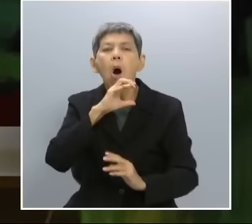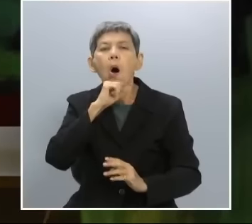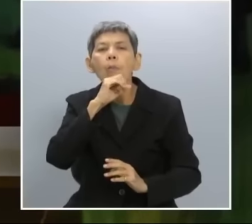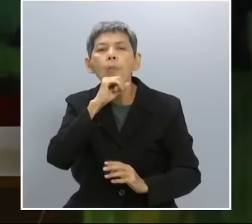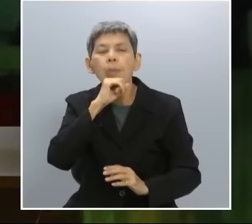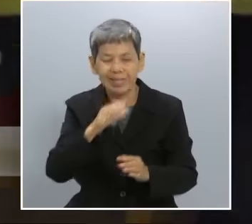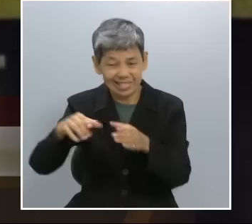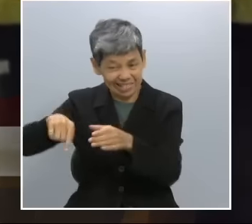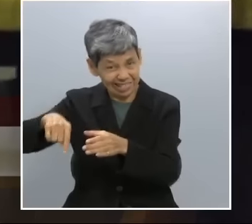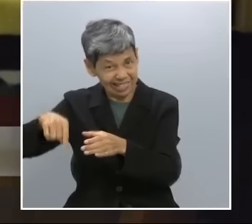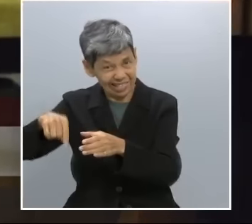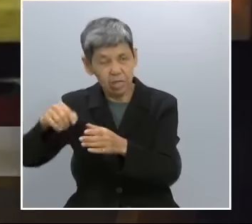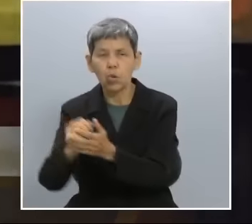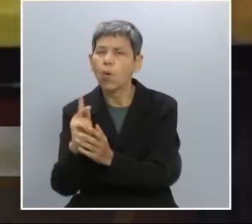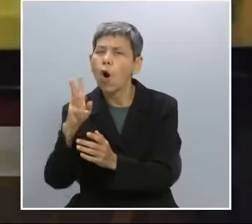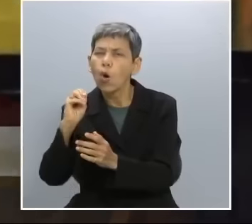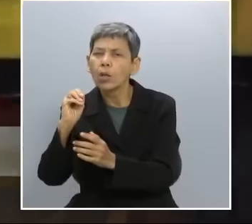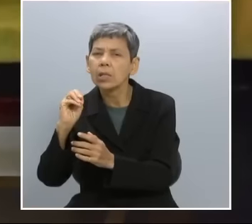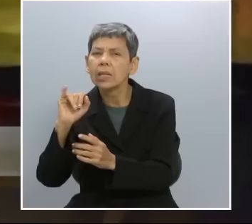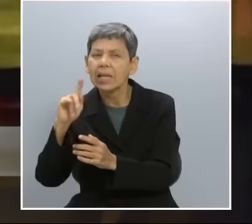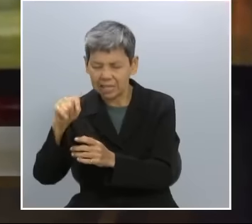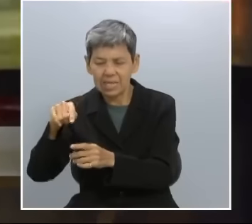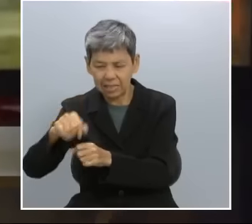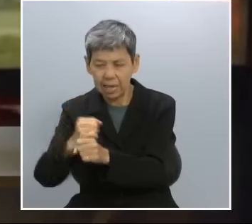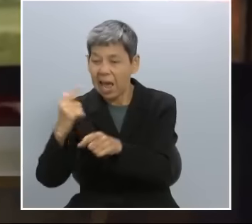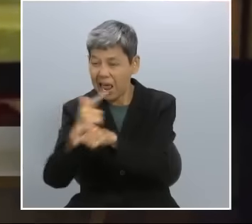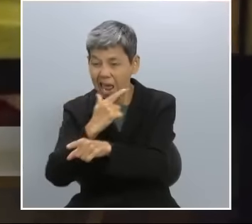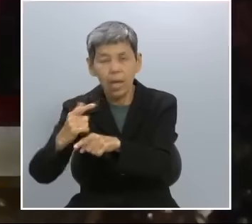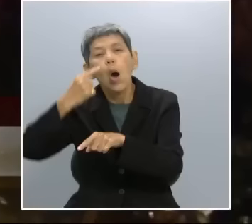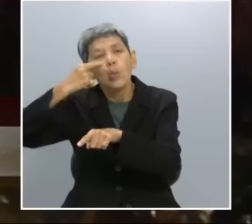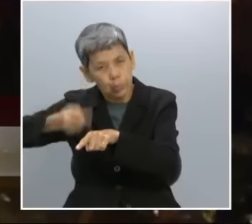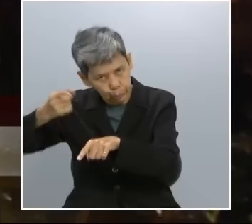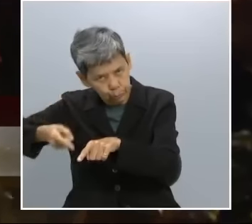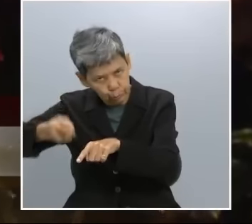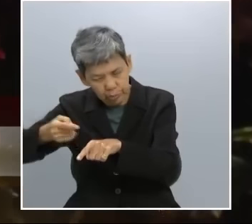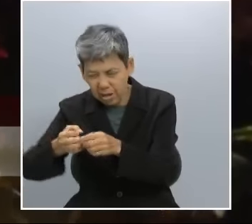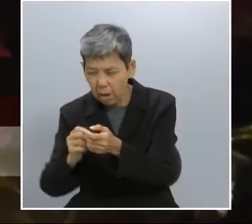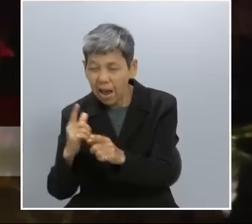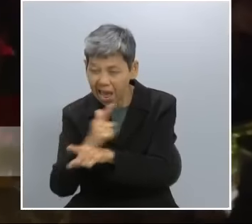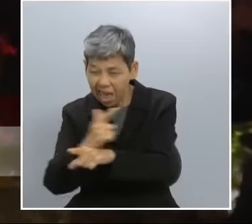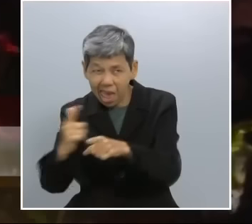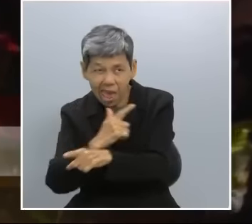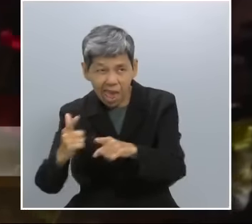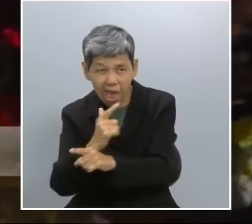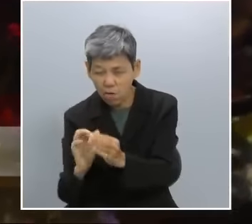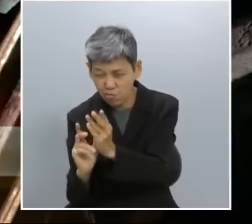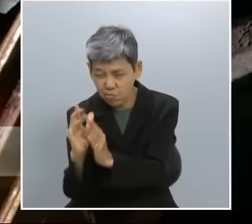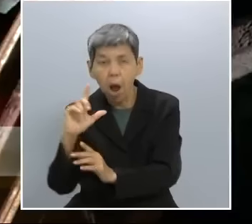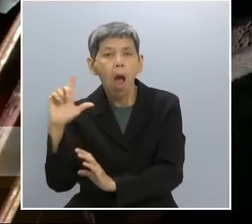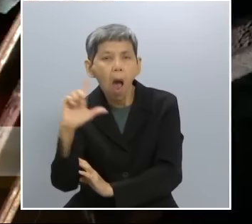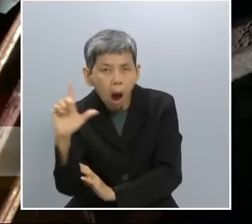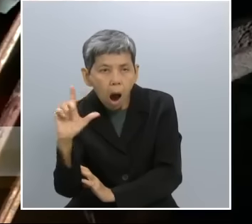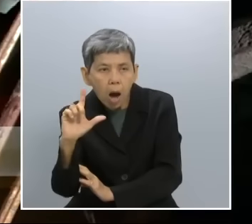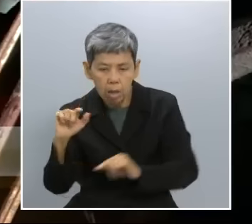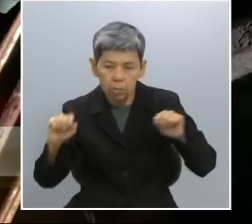ล้วมีอีกกลุ่มนึงก็คือกลุ่มกรดไนตริกก็จะทำให้เหล็กคงสภาพเดิมเมื่อทำปฏิกิริยากับเหล็กก็จะเกิดเป็นกลุ่มควันสีเหลือง ปัญห